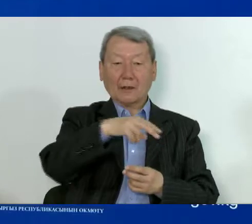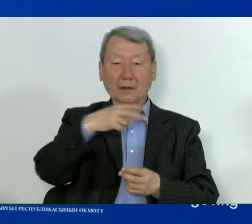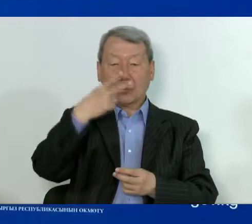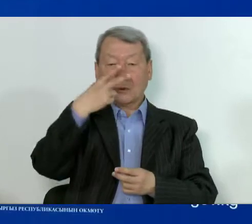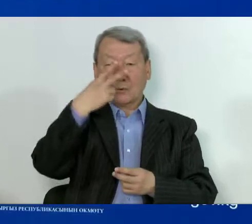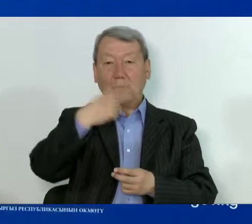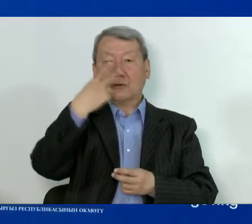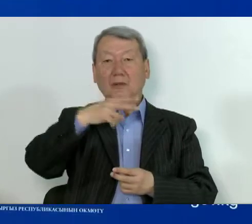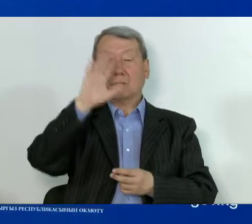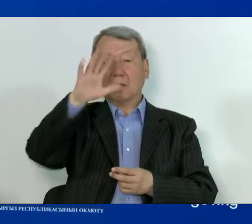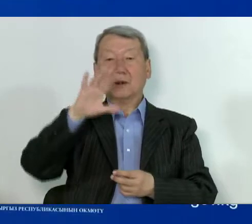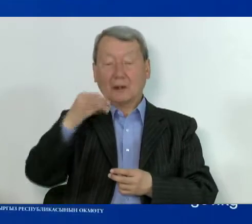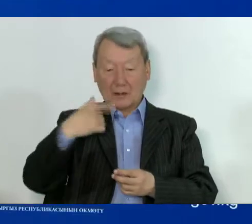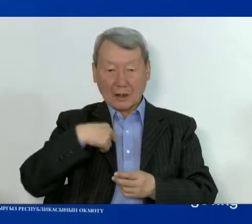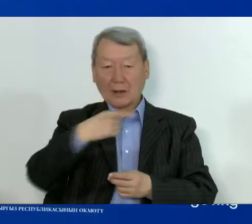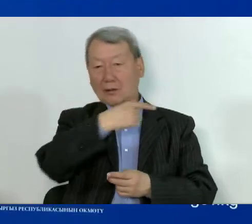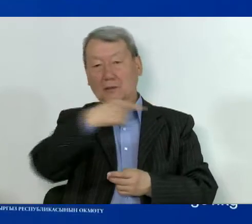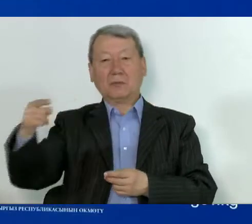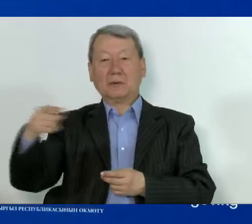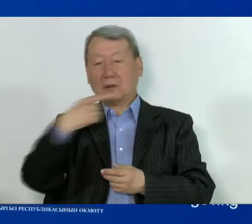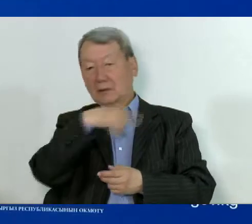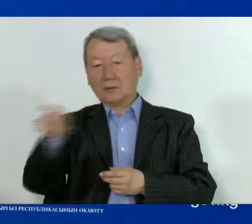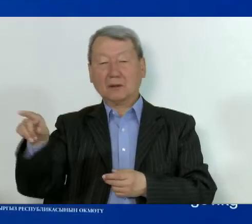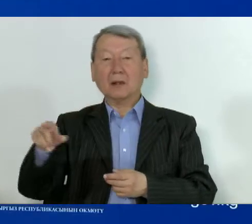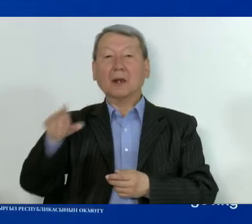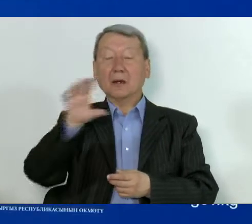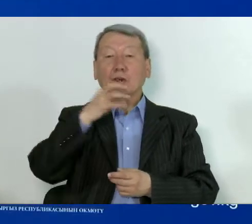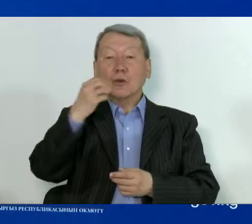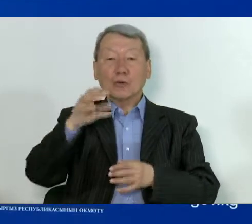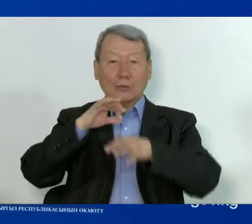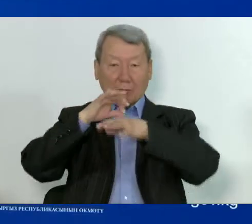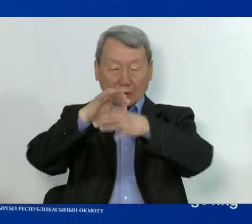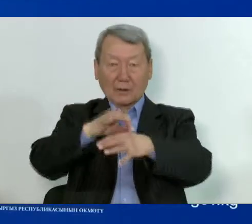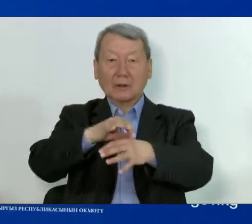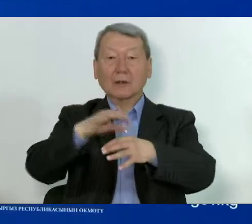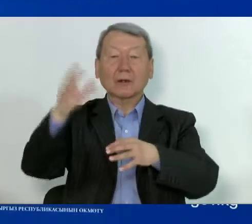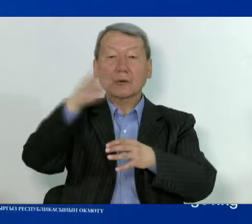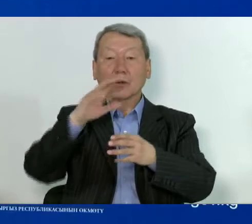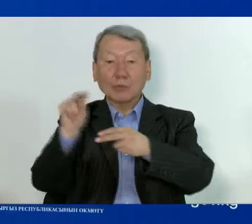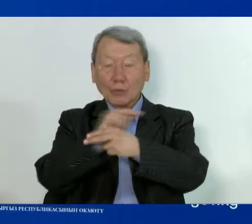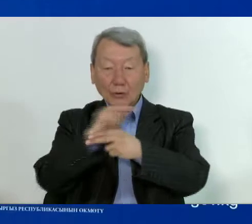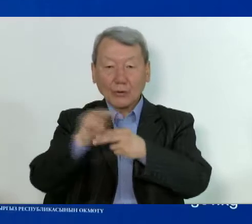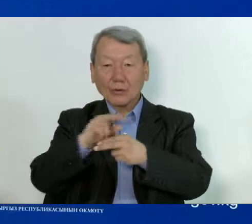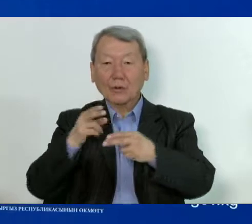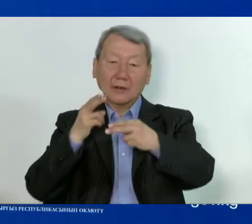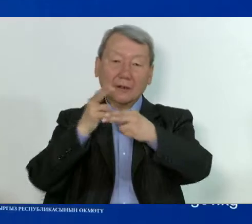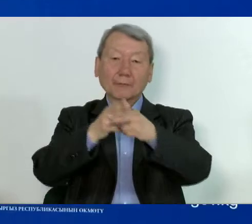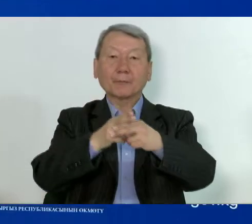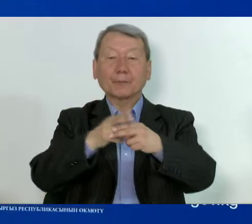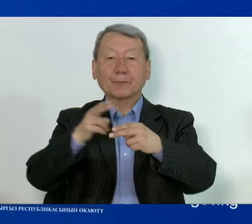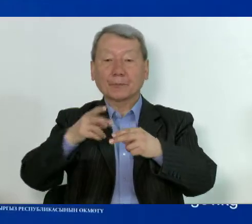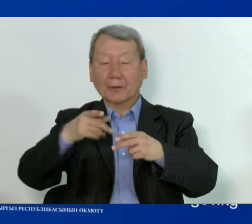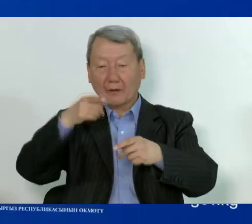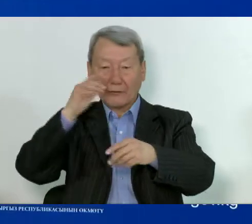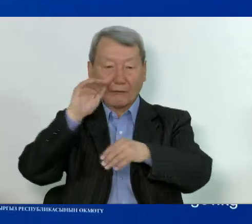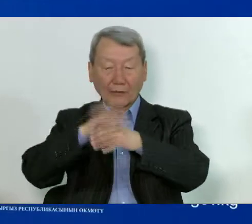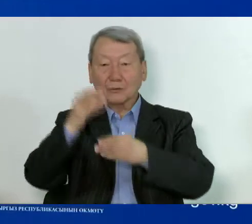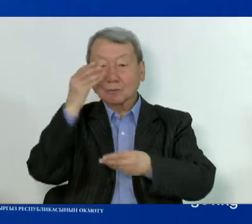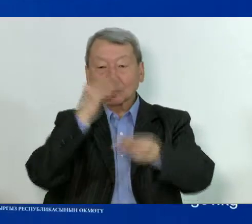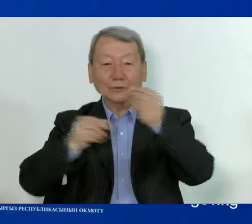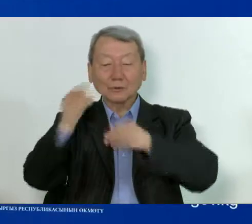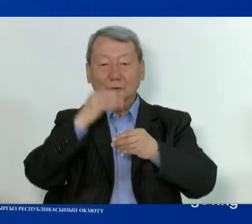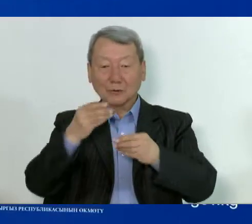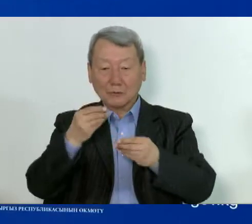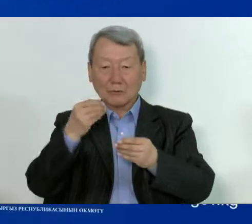номер 25, я отменил. Помимо этого, проводится работа по профилактике и выявлению недопущения фактов необоснованного искусственно